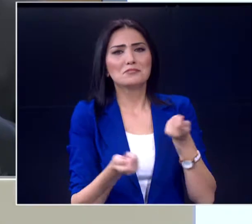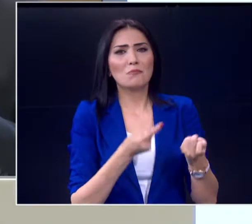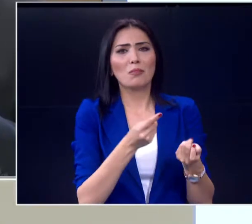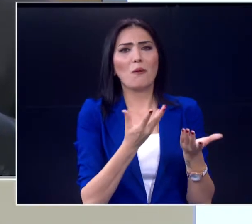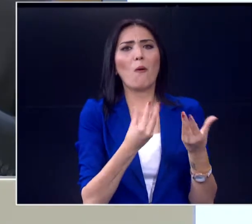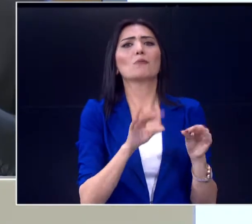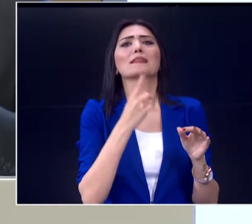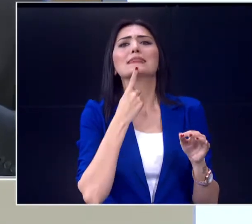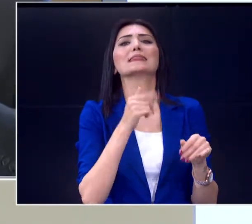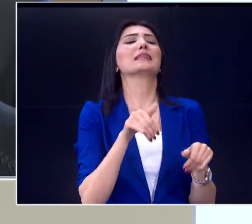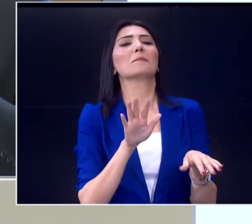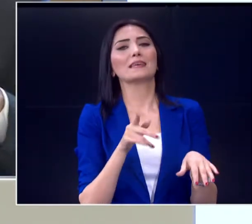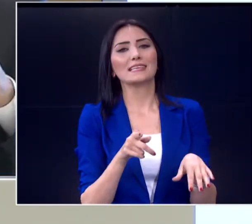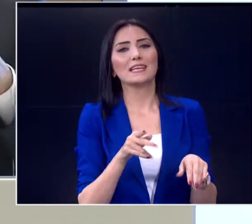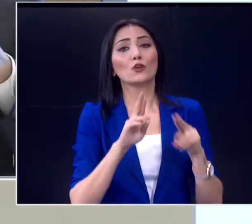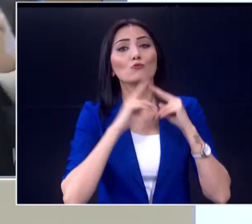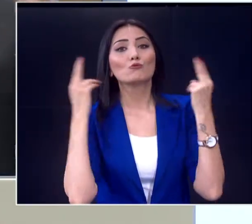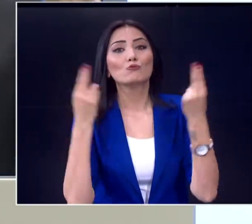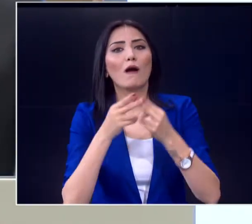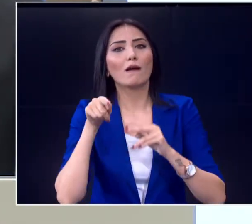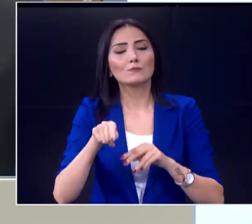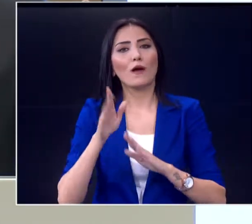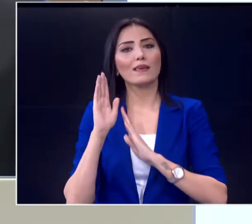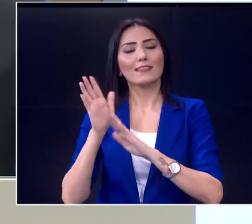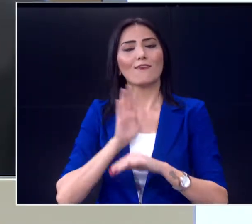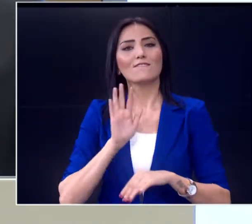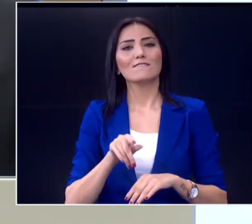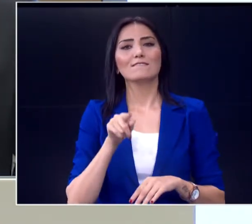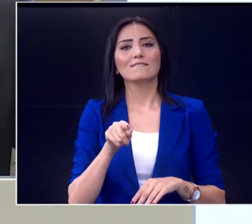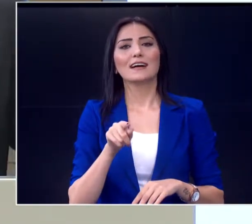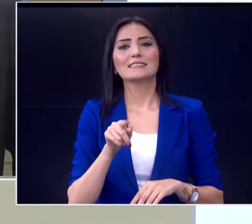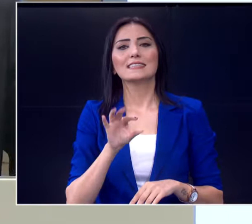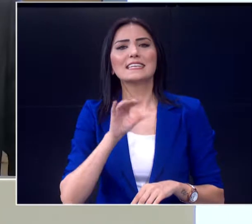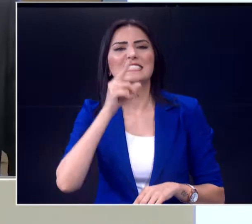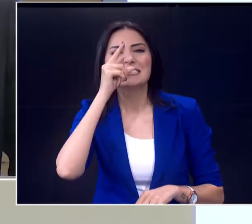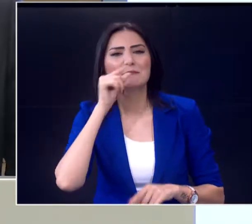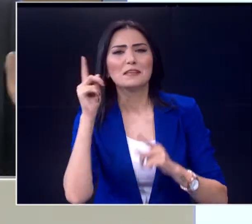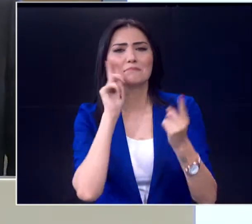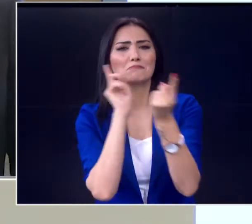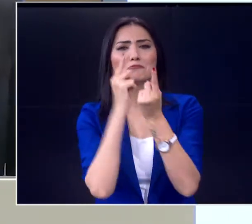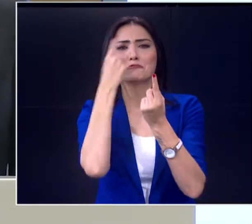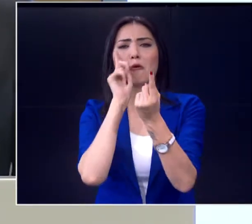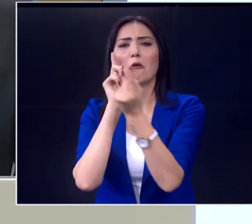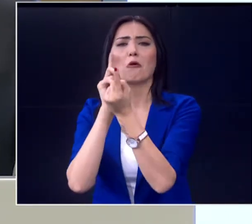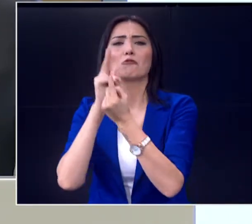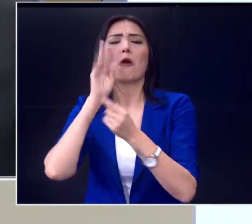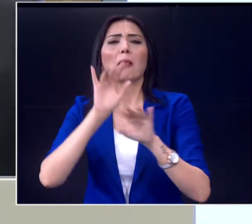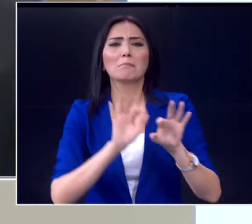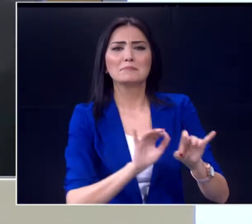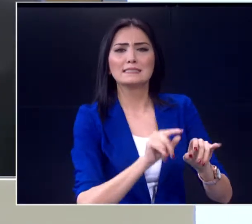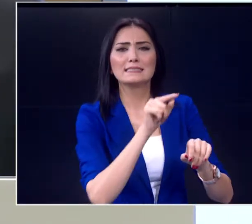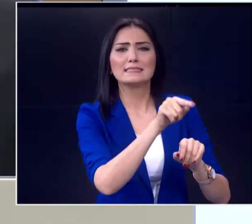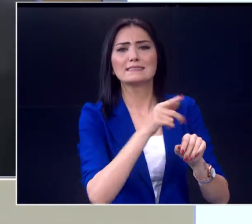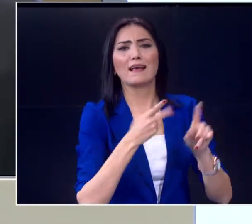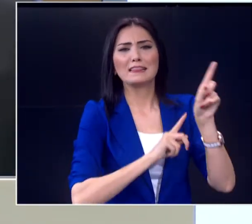şey olur mu demeyin. Dünya artık buna gidiyor. Kimse kimseyi görmeden alışverişini yapıyor. Sen sağ,